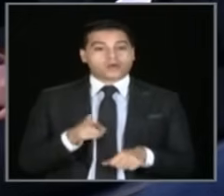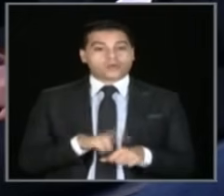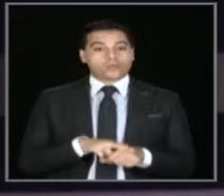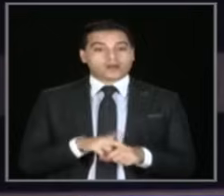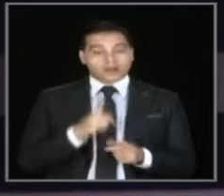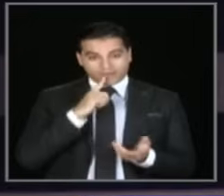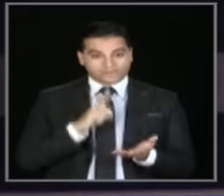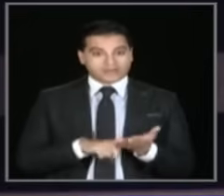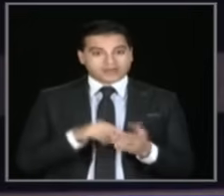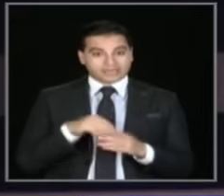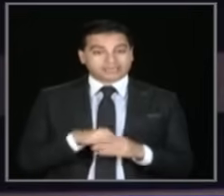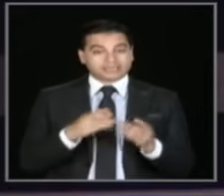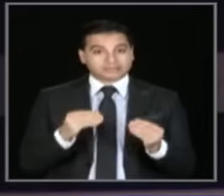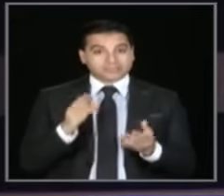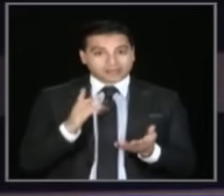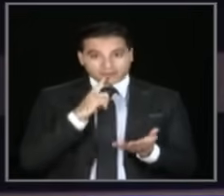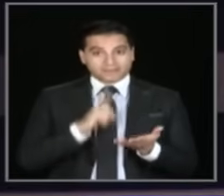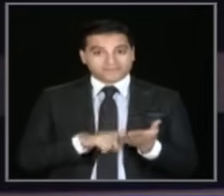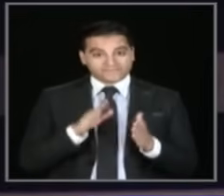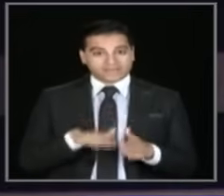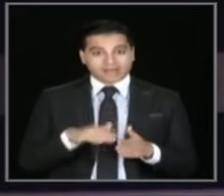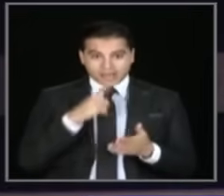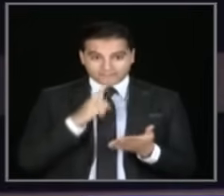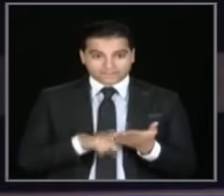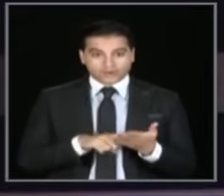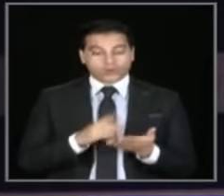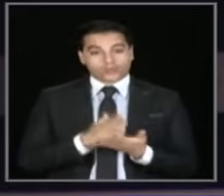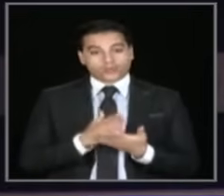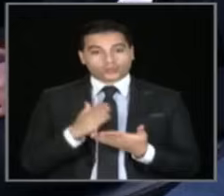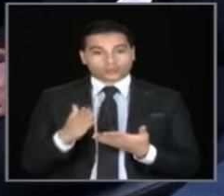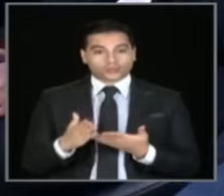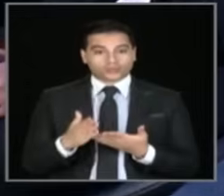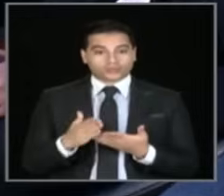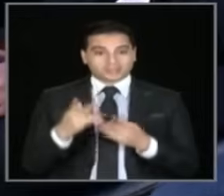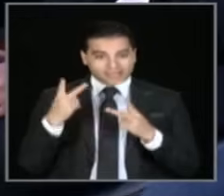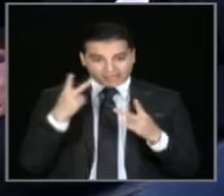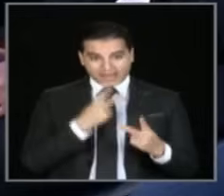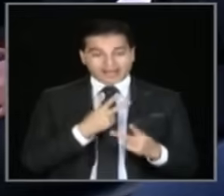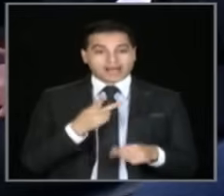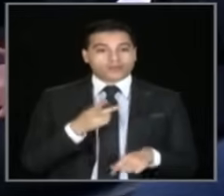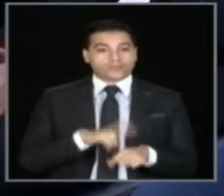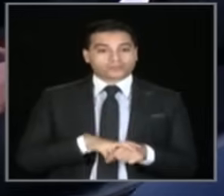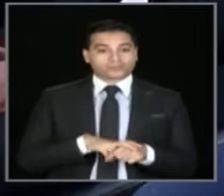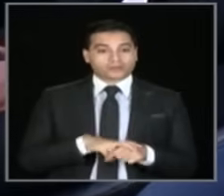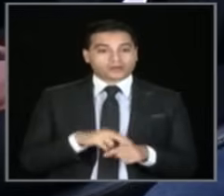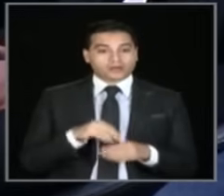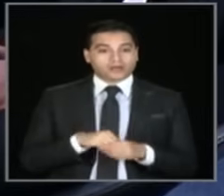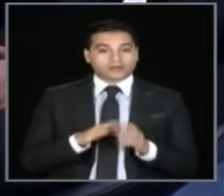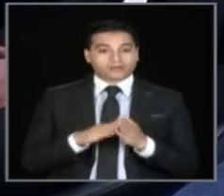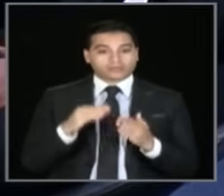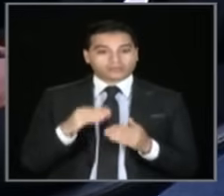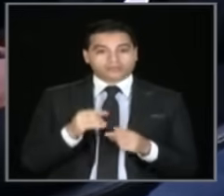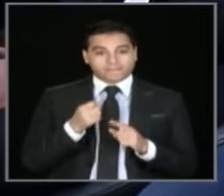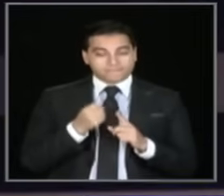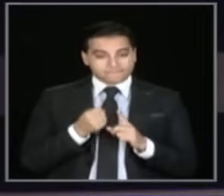فعلا. حاجات كتيره بتحصل حقيقيه وحاجات وحاجات يعني الكتاب كان عن